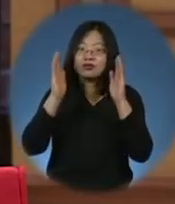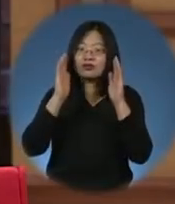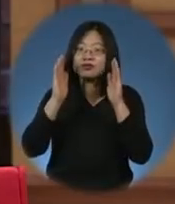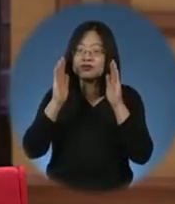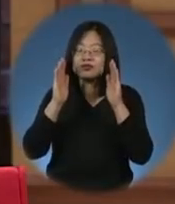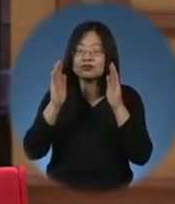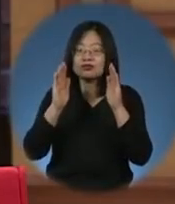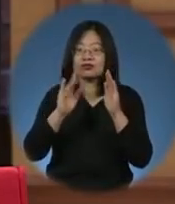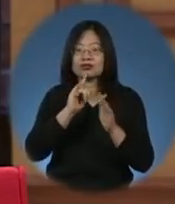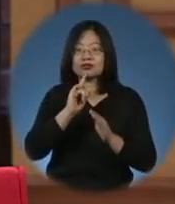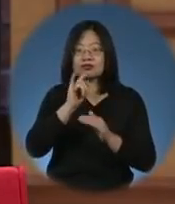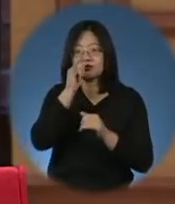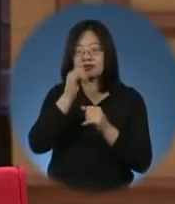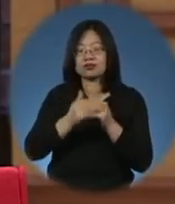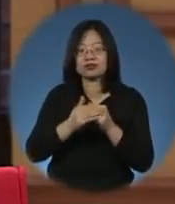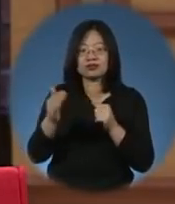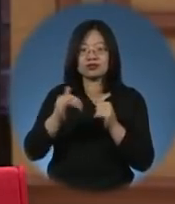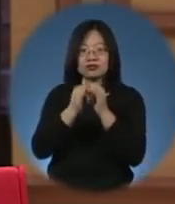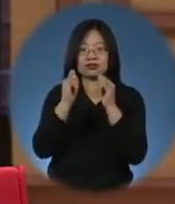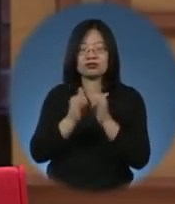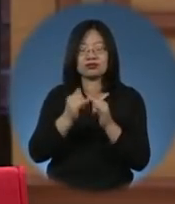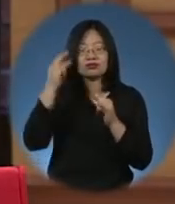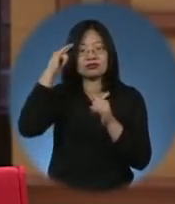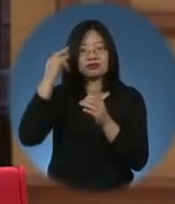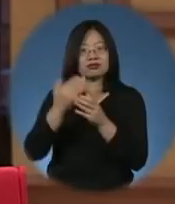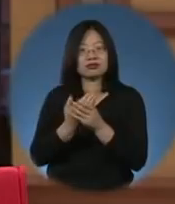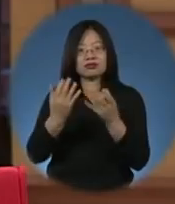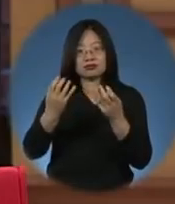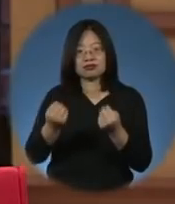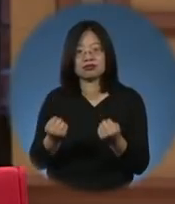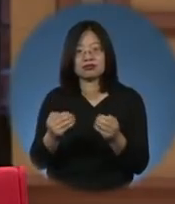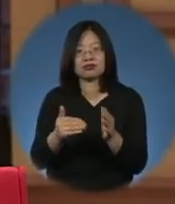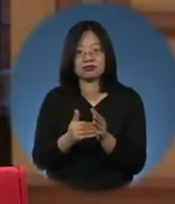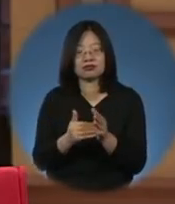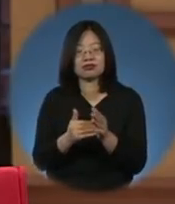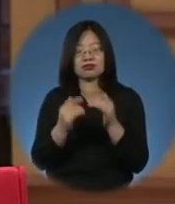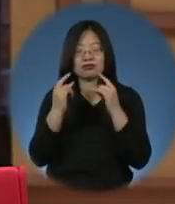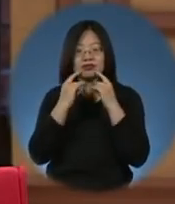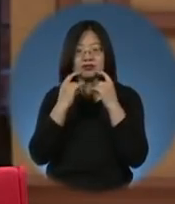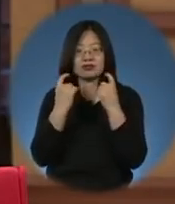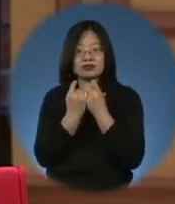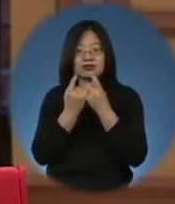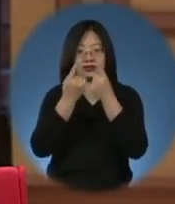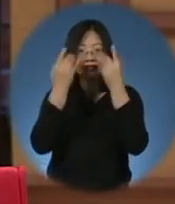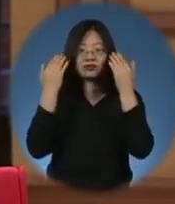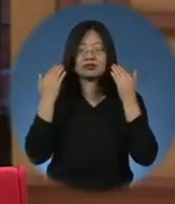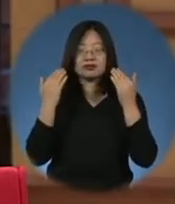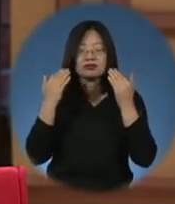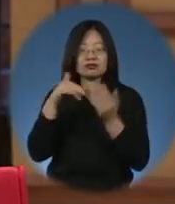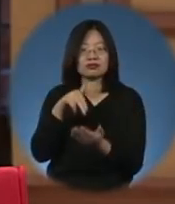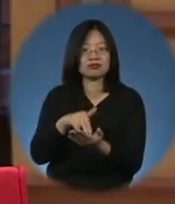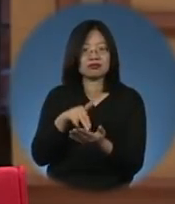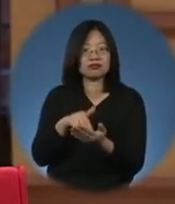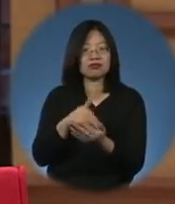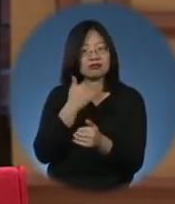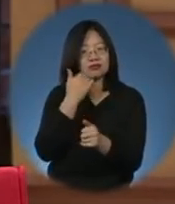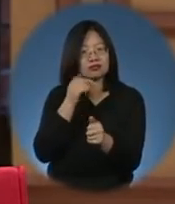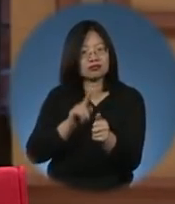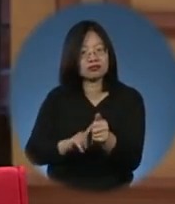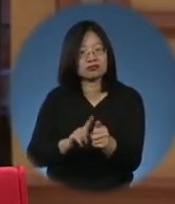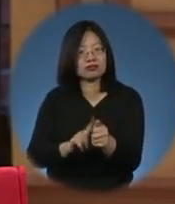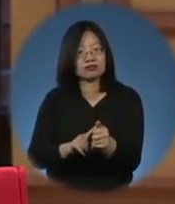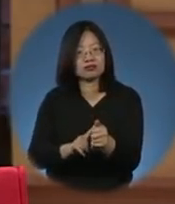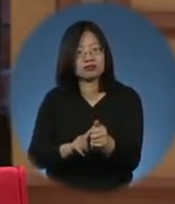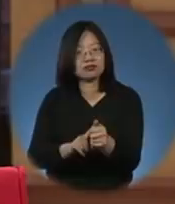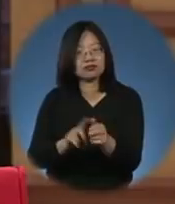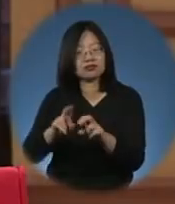공부를 했기 때문에 우리 사회에 박사가 굉장히 많잖아요. 그러면은 사립 대학 입장에서는 어떤 사람이 한